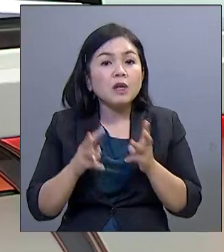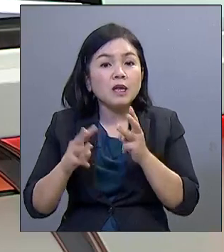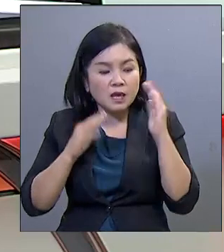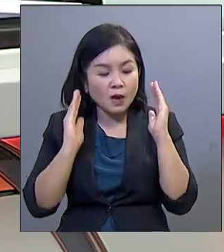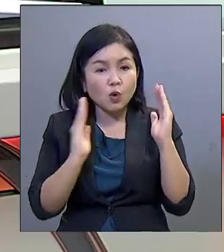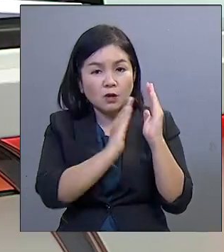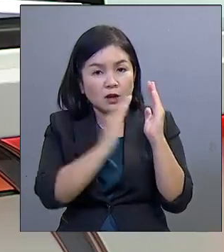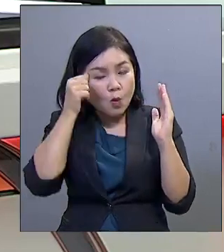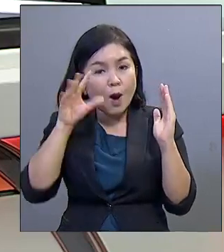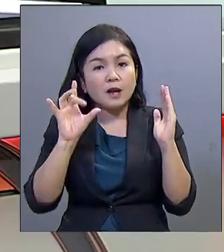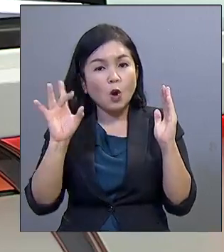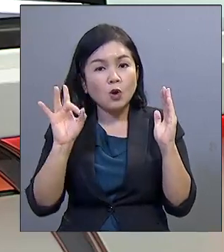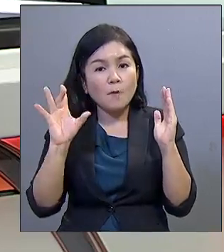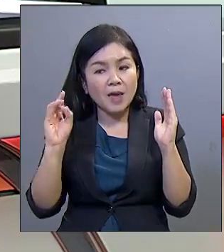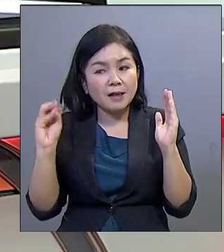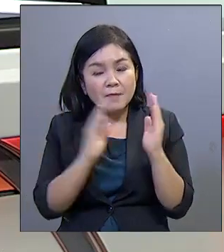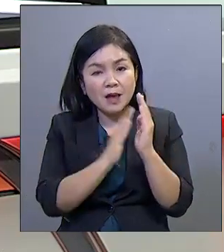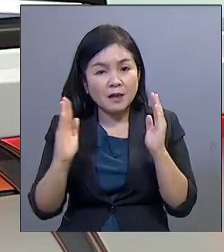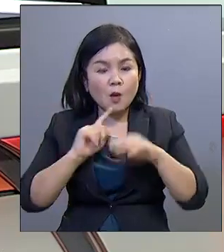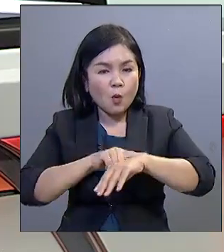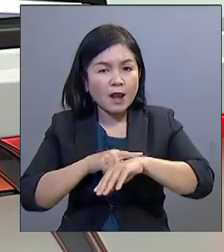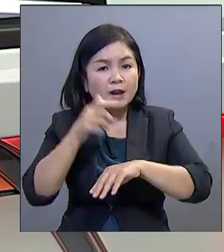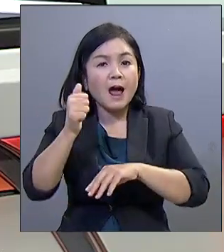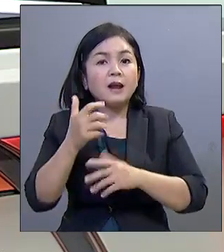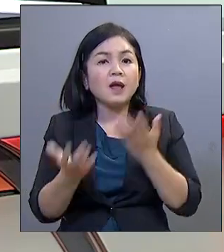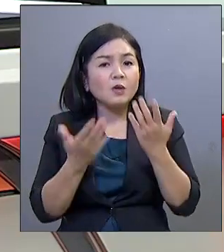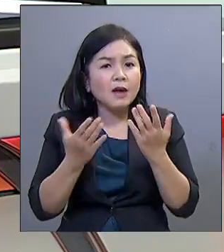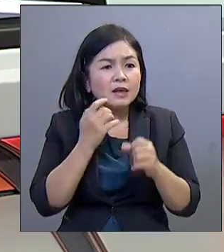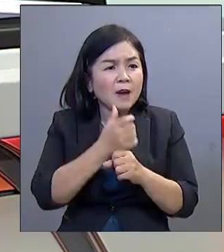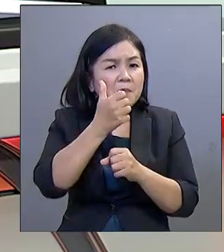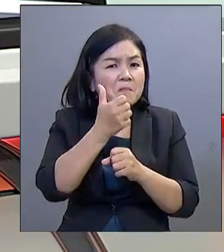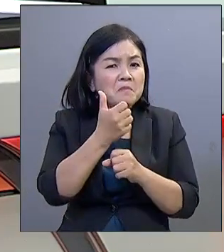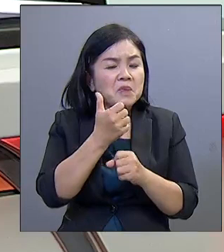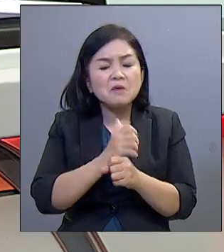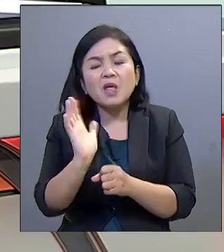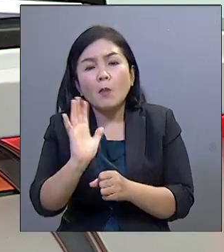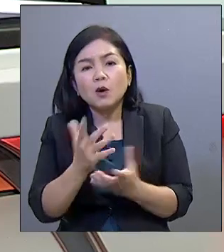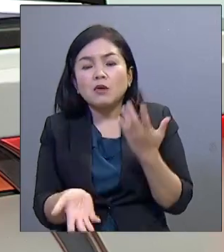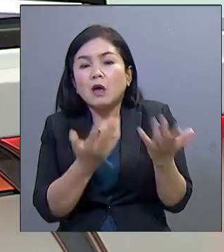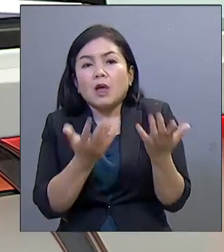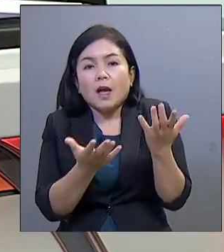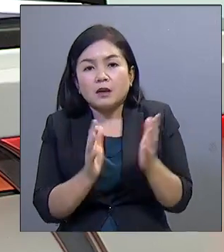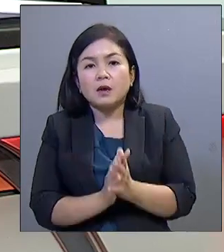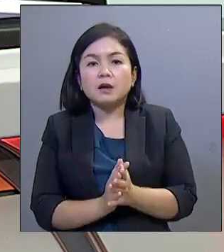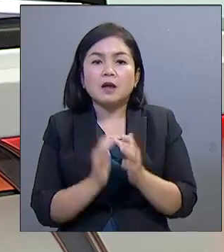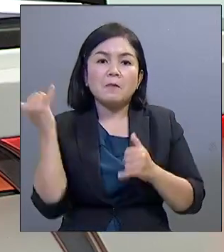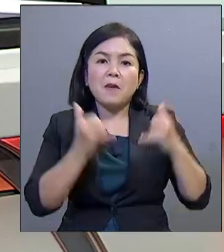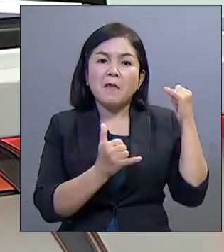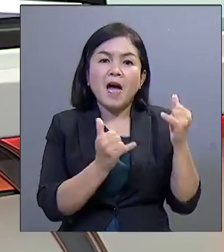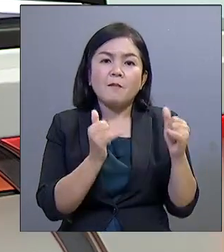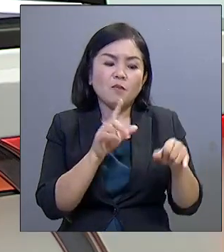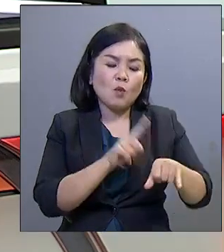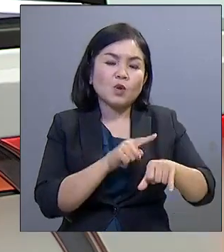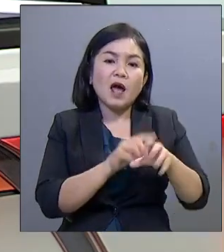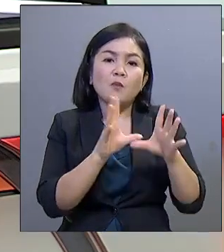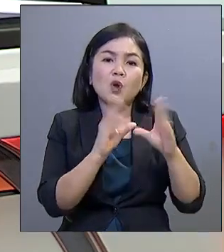เวลามักยงพอมีอยู่เพีงแต่ว่าจะทำหรือเปล่าแ่นั้นเองนะส่วนในเรื่องของเงินเวลาที่มีสภาลมเกินระยะเวลา